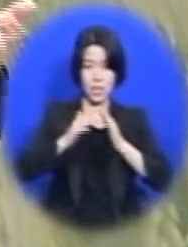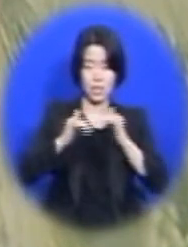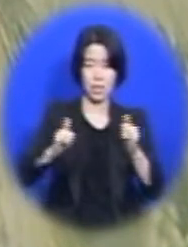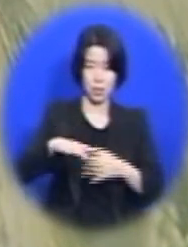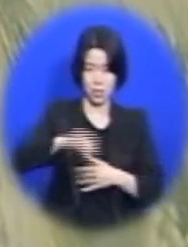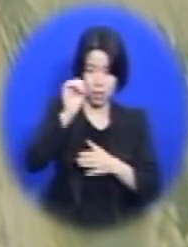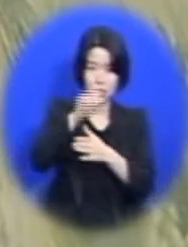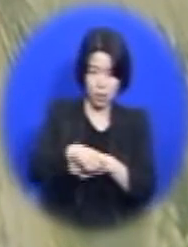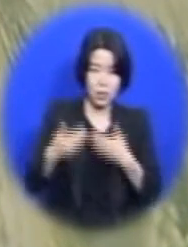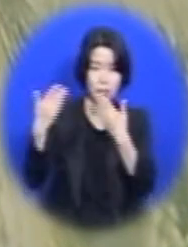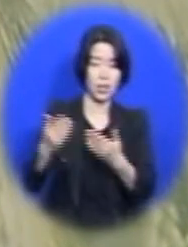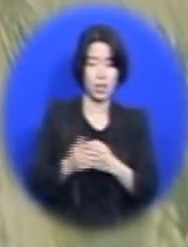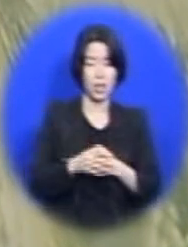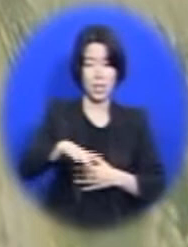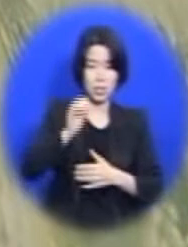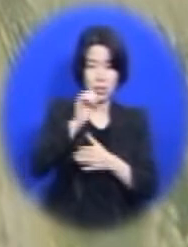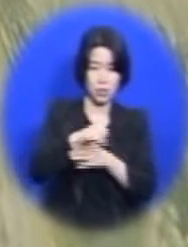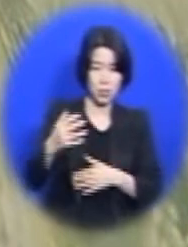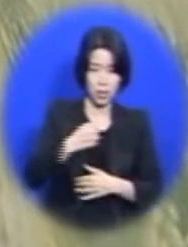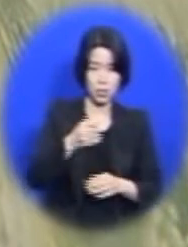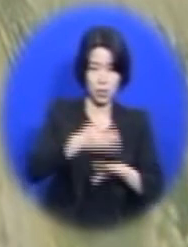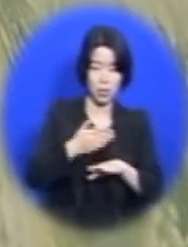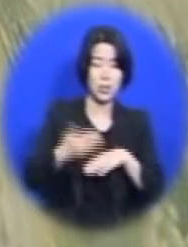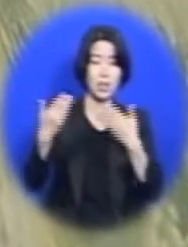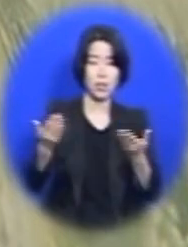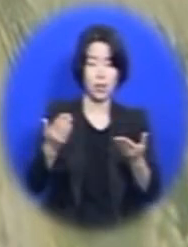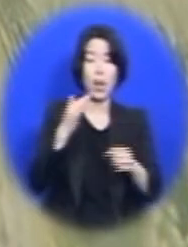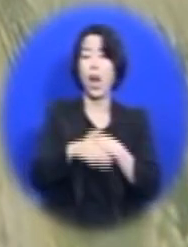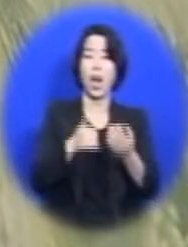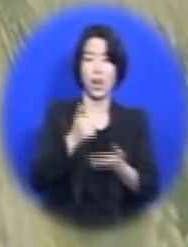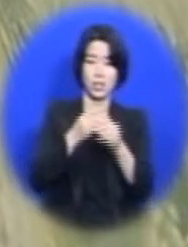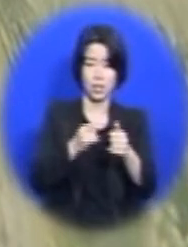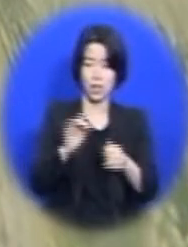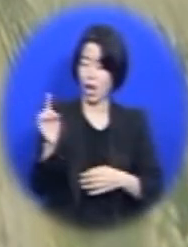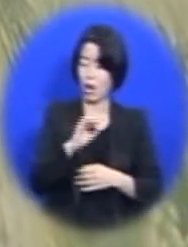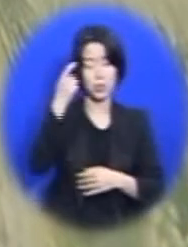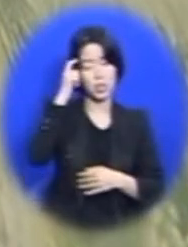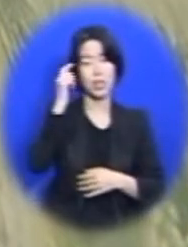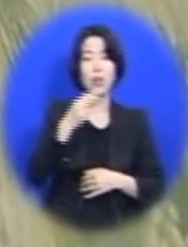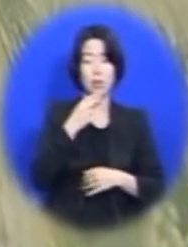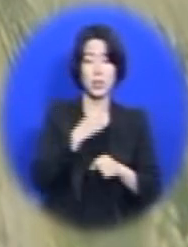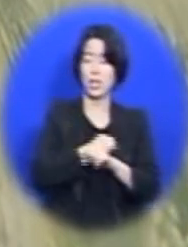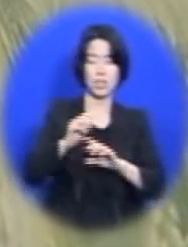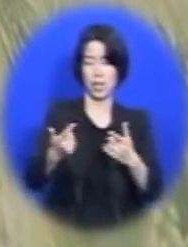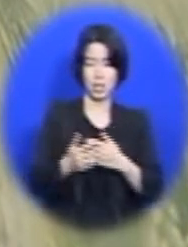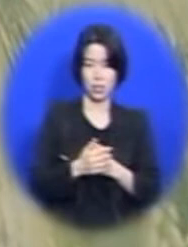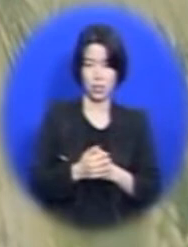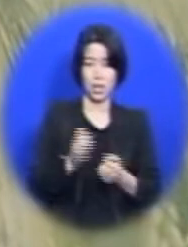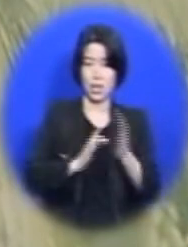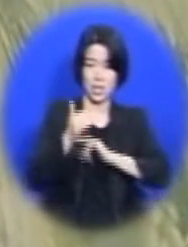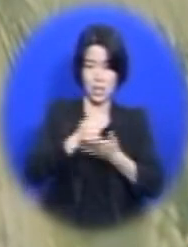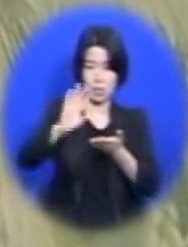열매를 바치라, 첫 열매로 감사를 드리라. 하나님께서 아무 생각 없이 하셨겠어요?